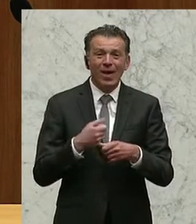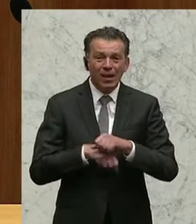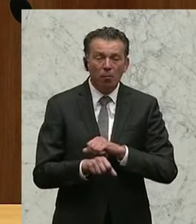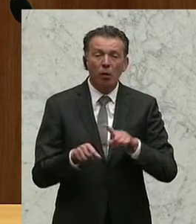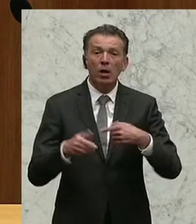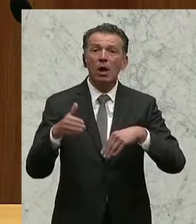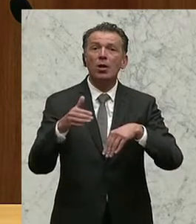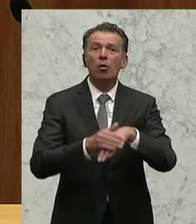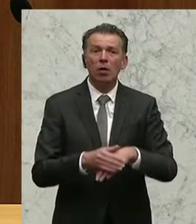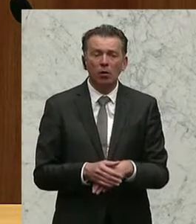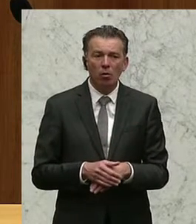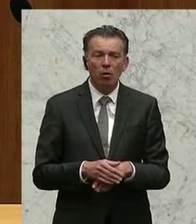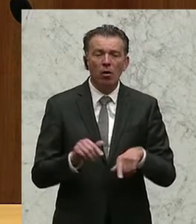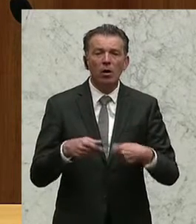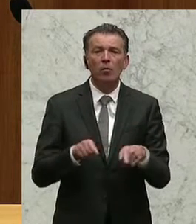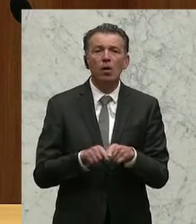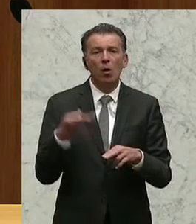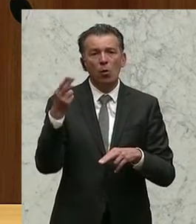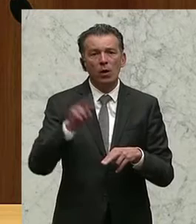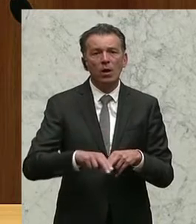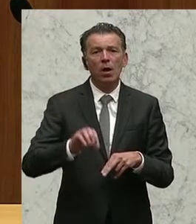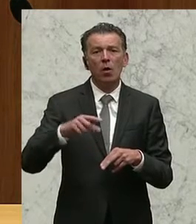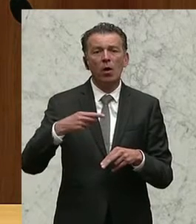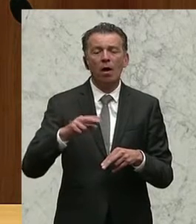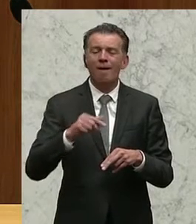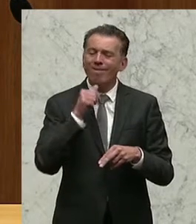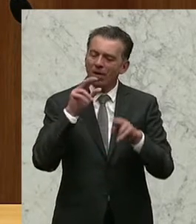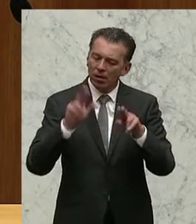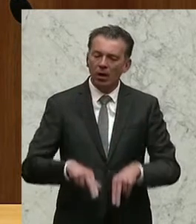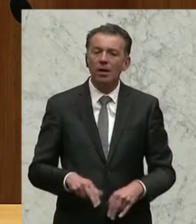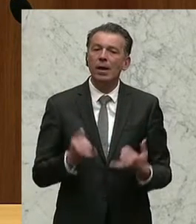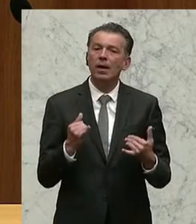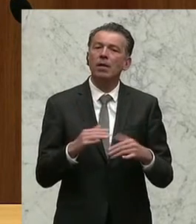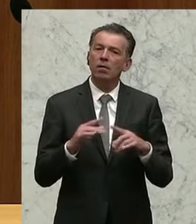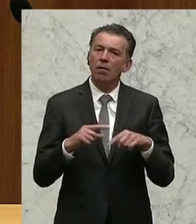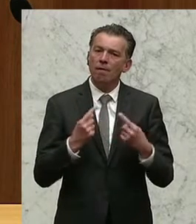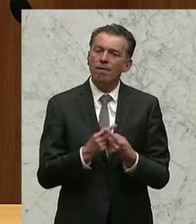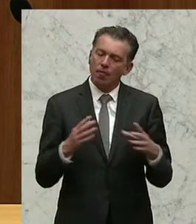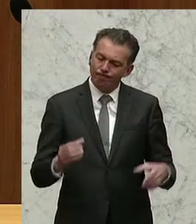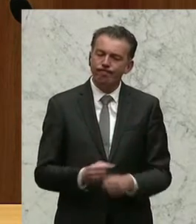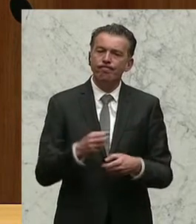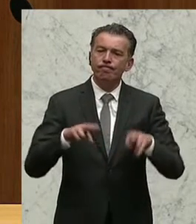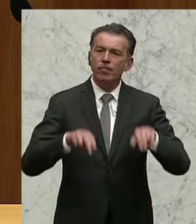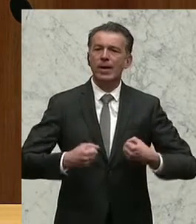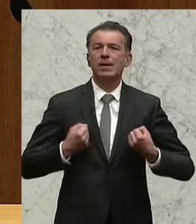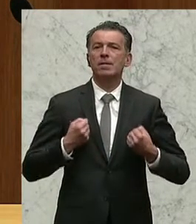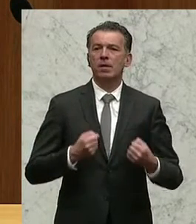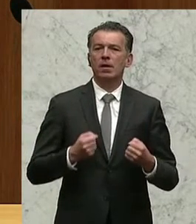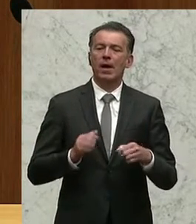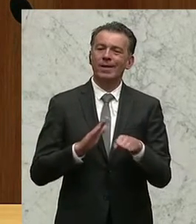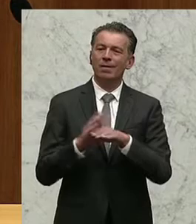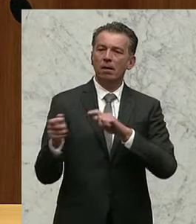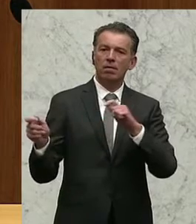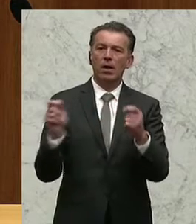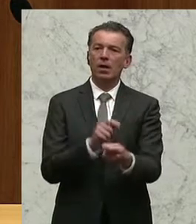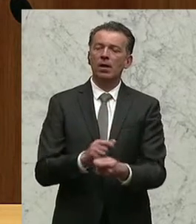gibt auch OGH-Urteile, die bestätigen, dass das nicht rechtens ist. Und wir schaffen hier Rechtssicherheit. Und ich glaube, mit dieser Änderung schaffen